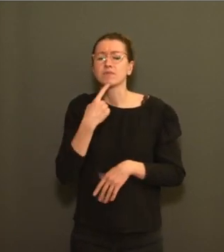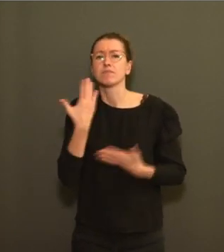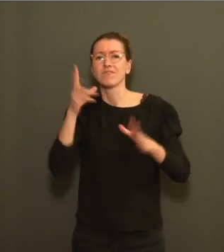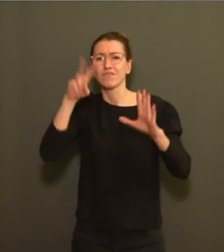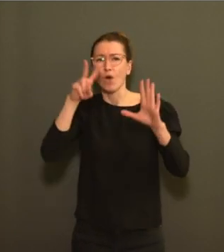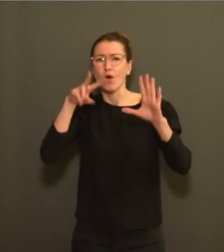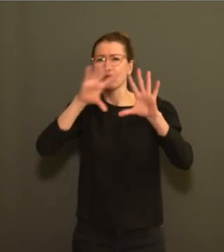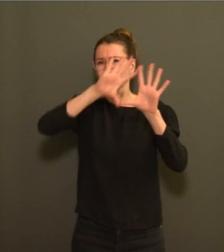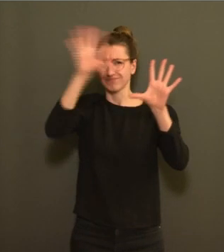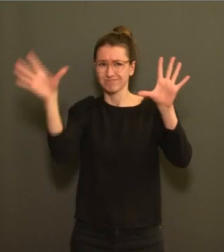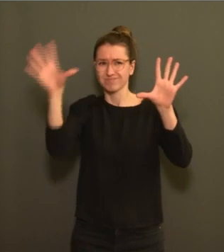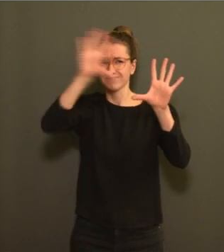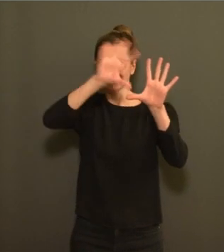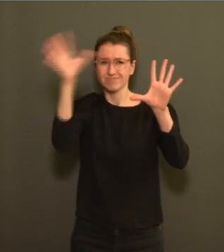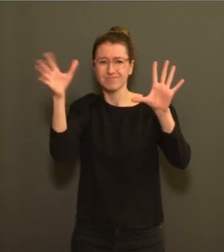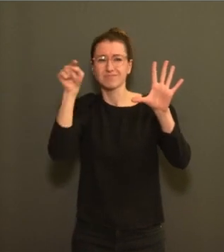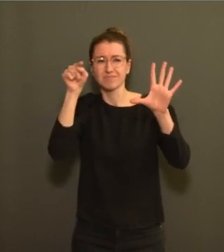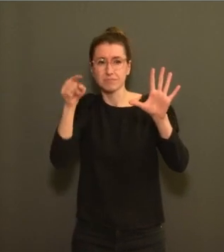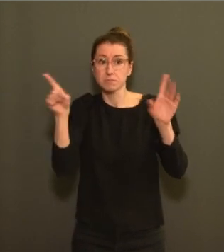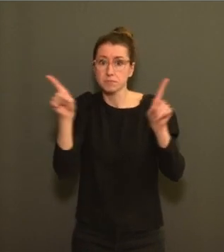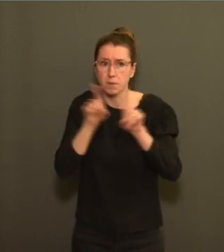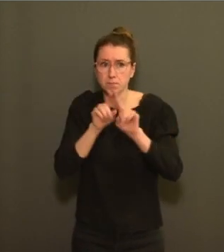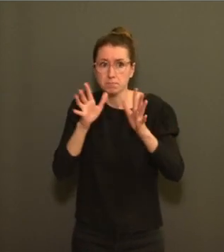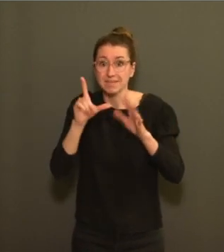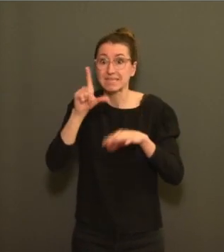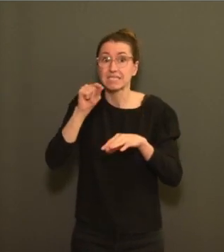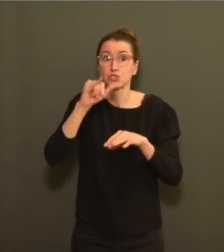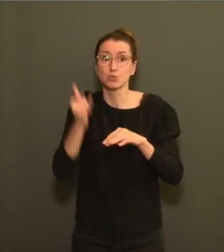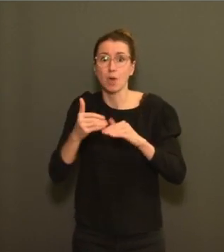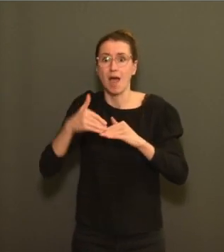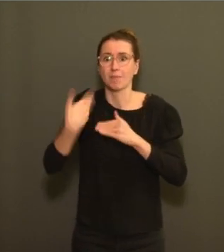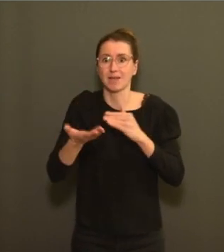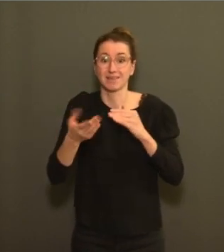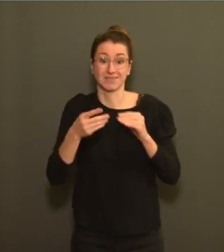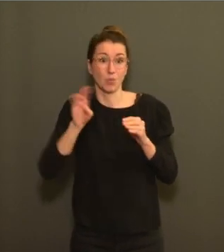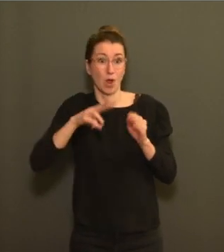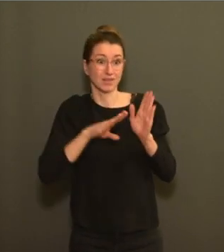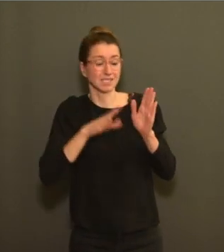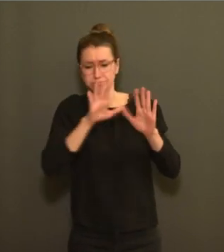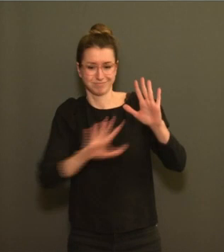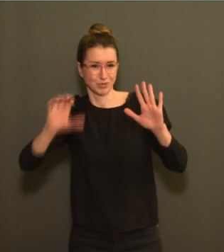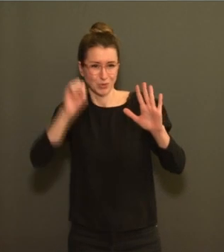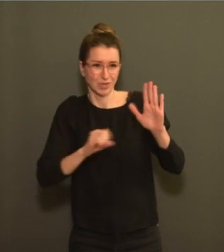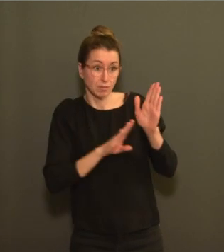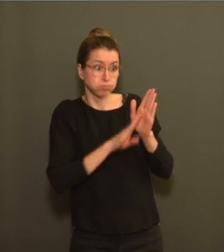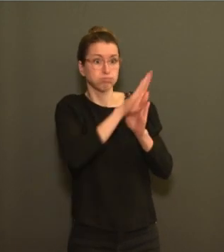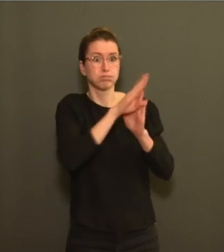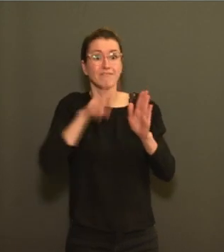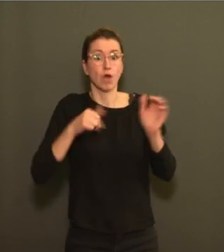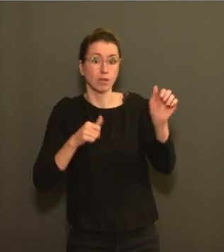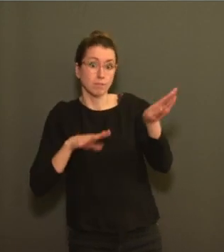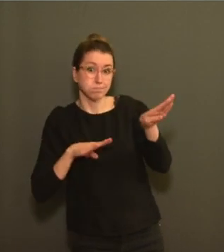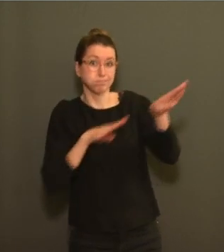pays a 10 jours de retard à peu près sur l'évolution que nous avons connue et que nous connaissons en Wallonie.